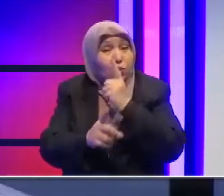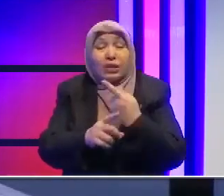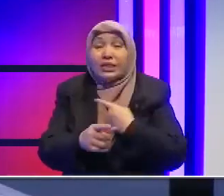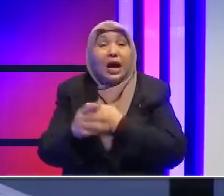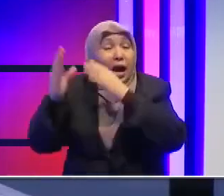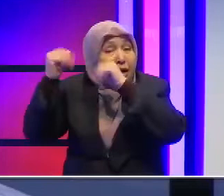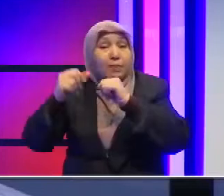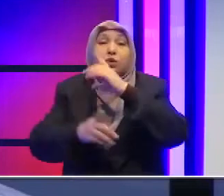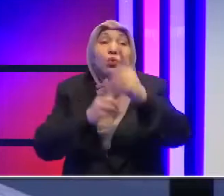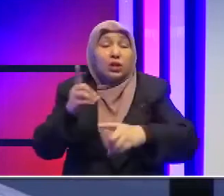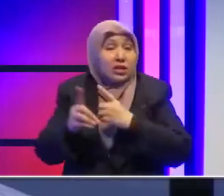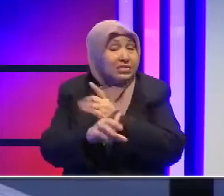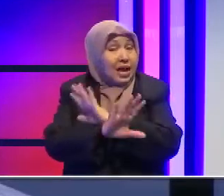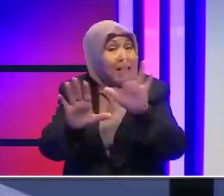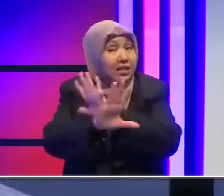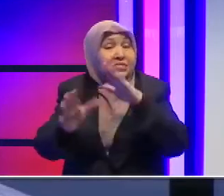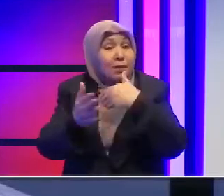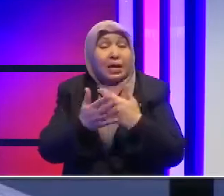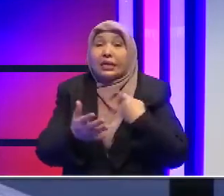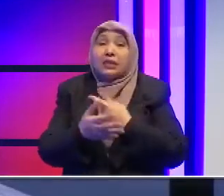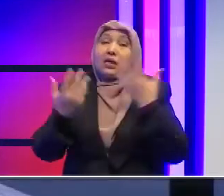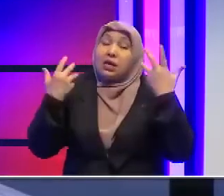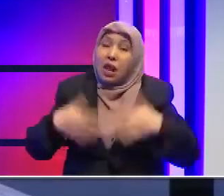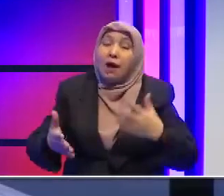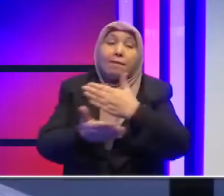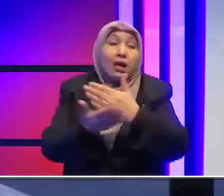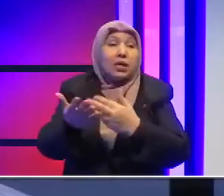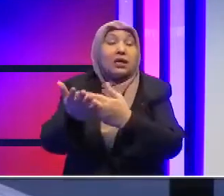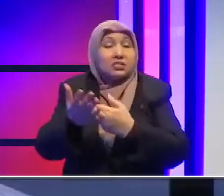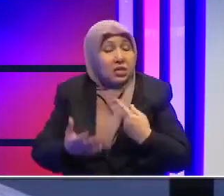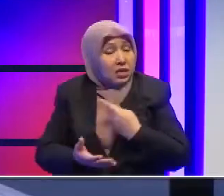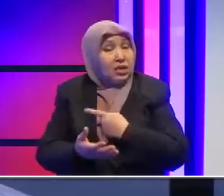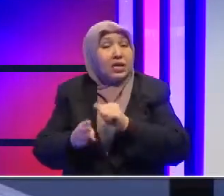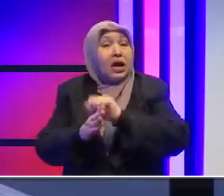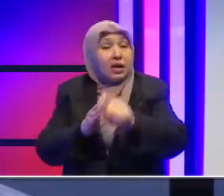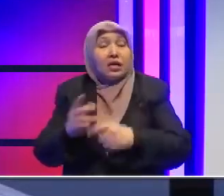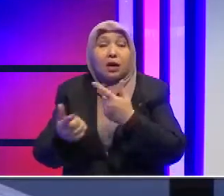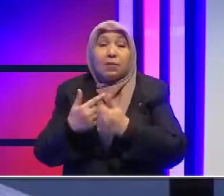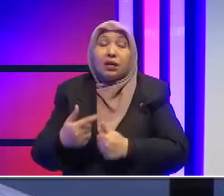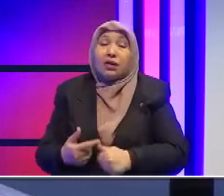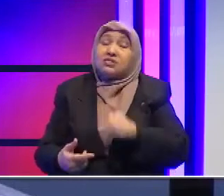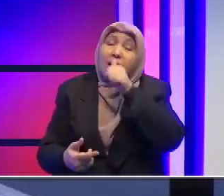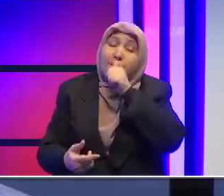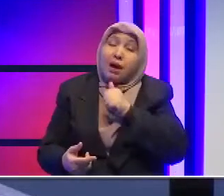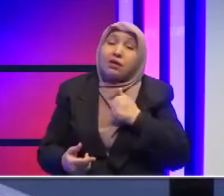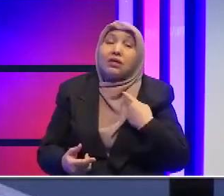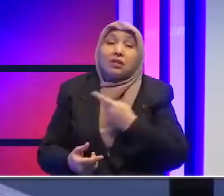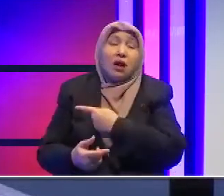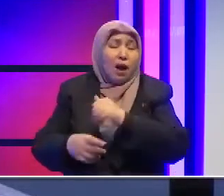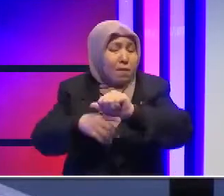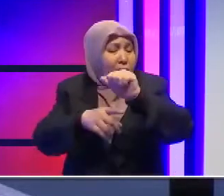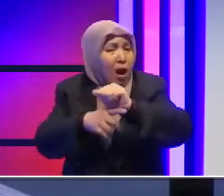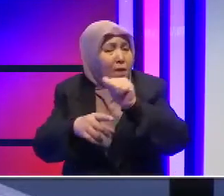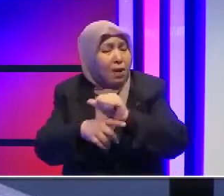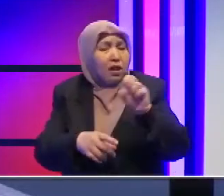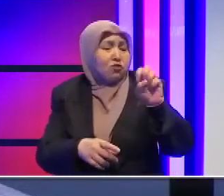harapkan di dunia ini, jangan sampai kita hilang bahagian rezeki kita di akhirat. Yang namanya daripada sabar kita, daripada amal-amal